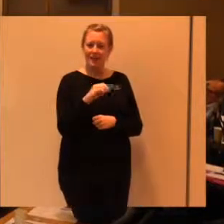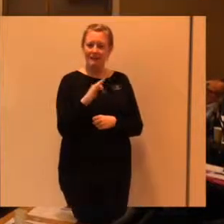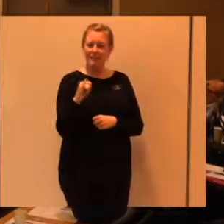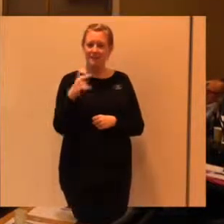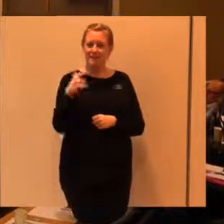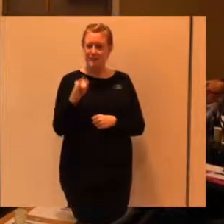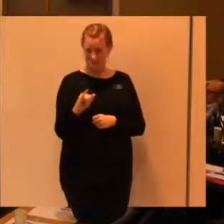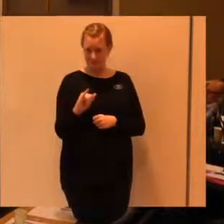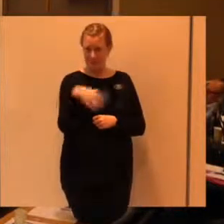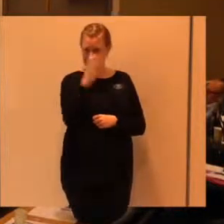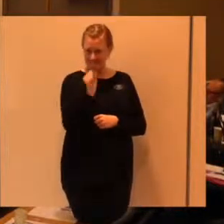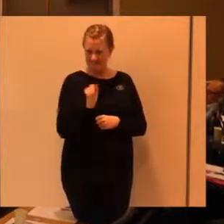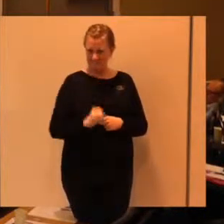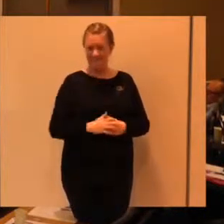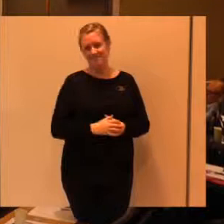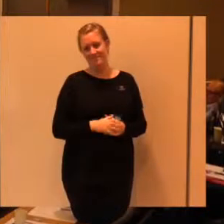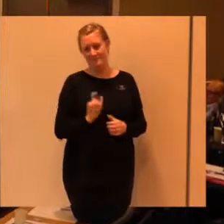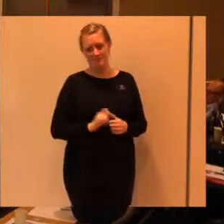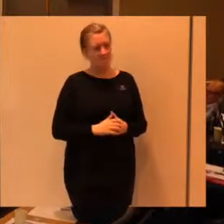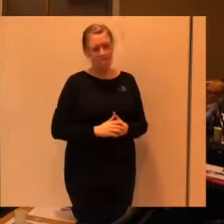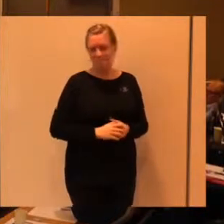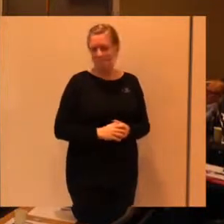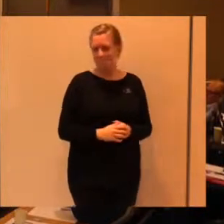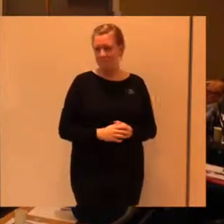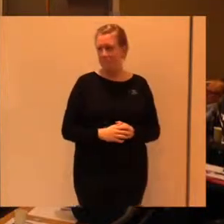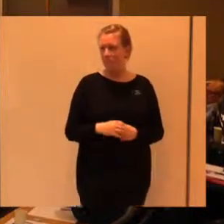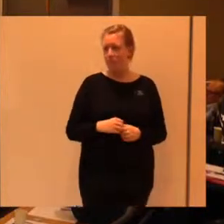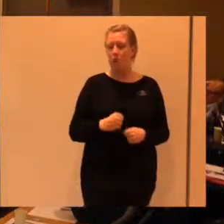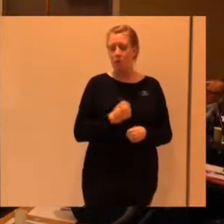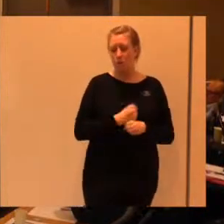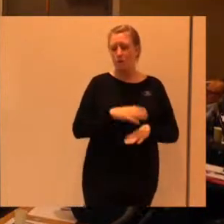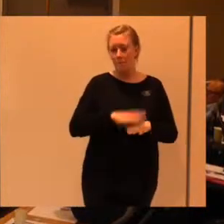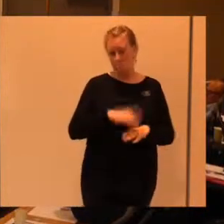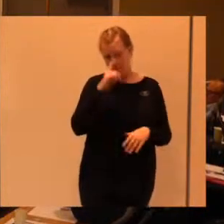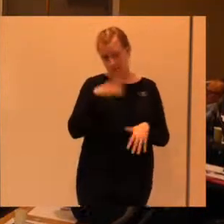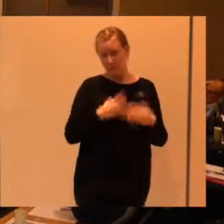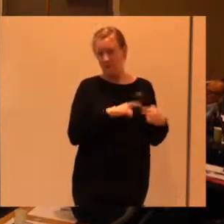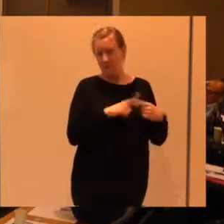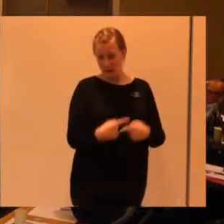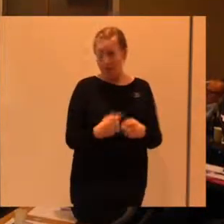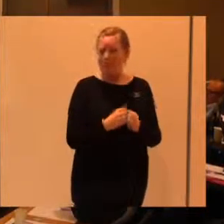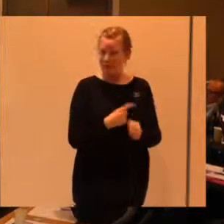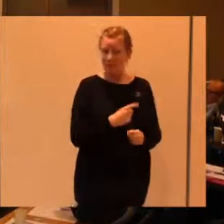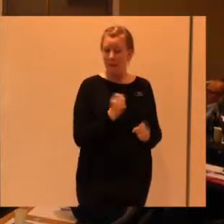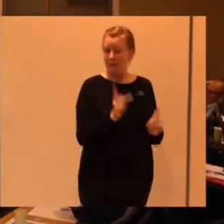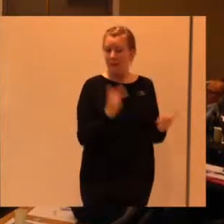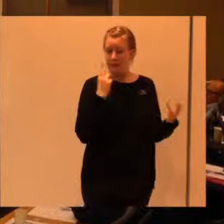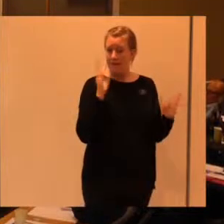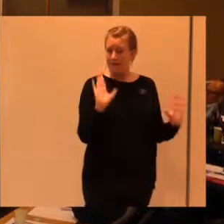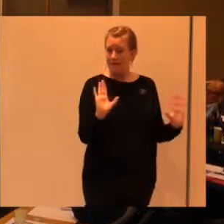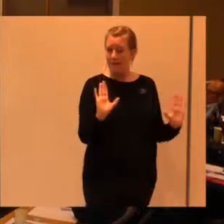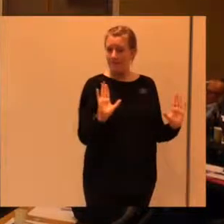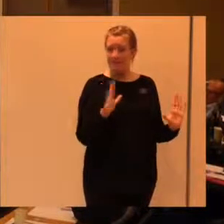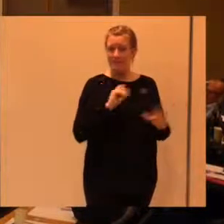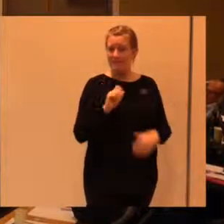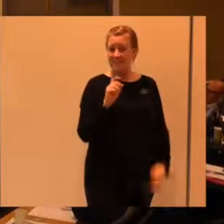kulturarv. Fast på ett sätt som kanske de som förvaltar kulturarvet tycker är okej. För det finns ju inget klotter på